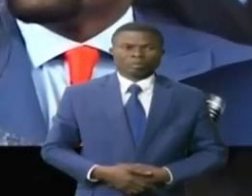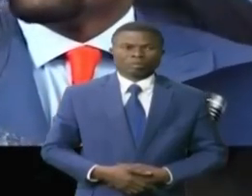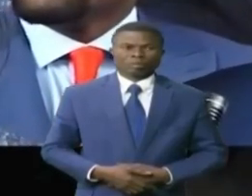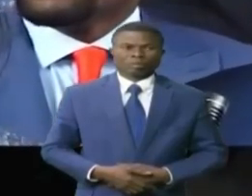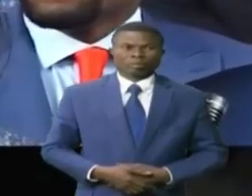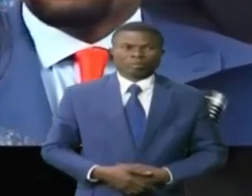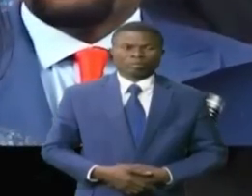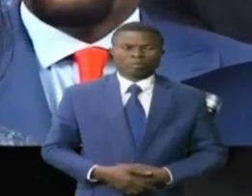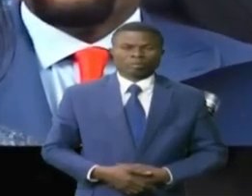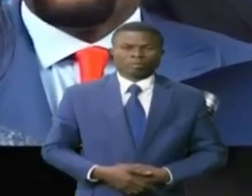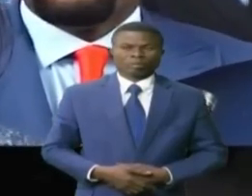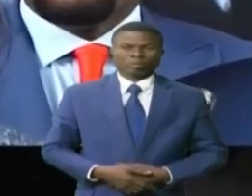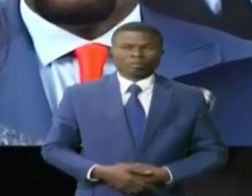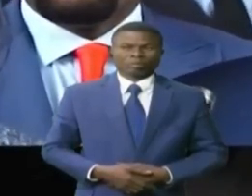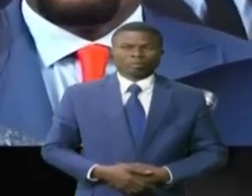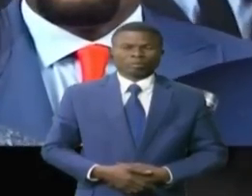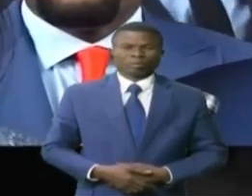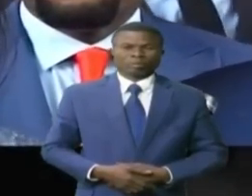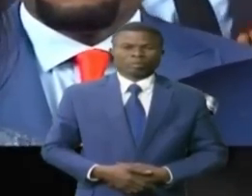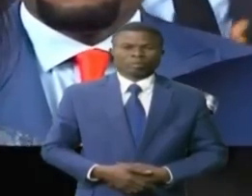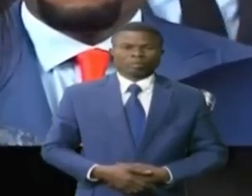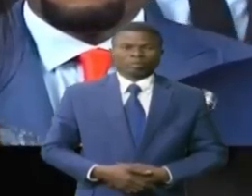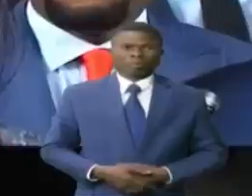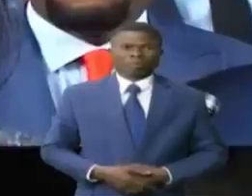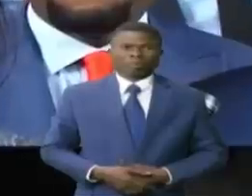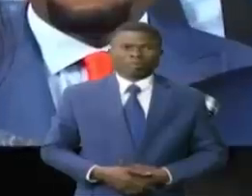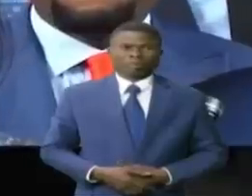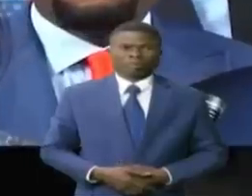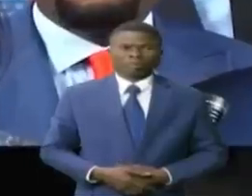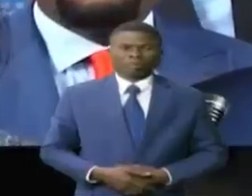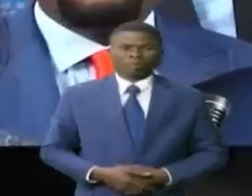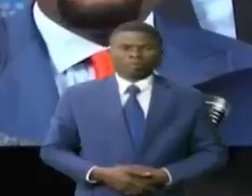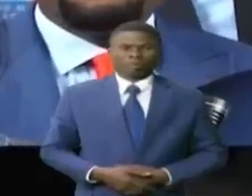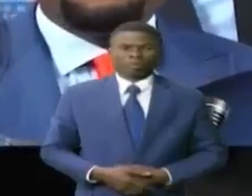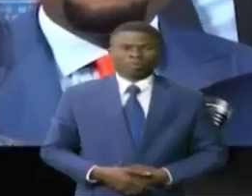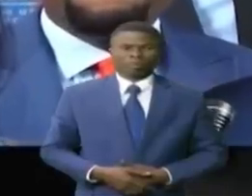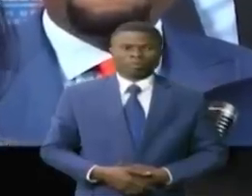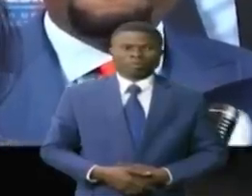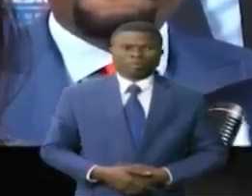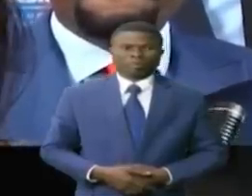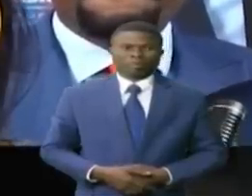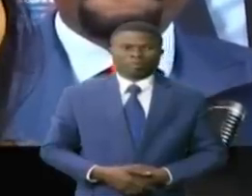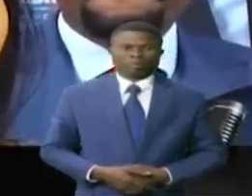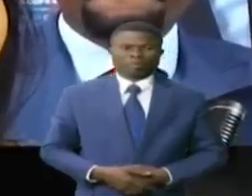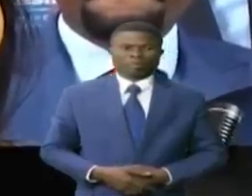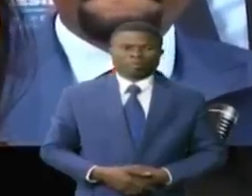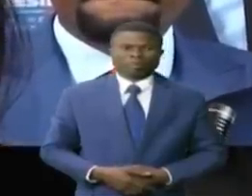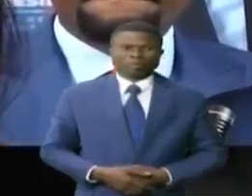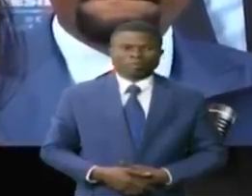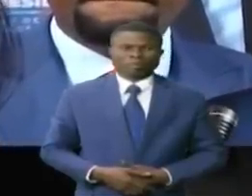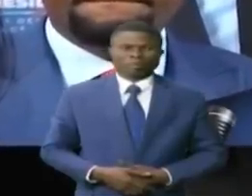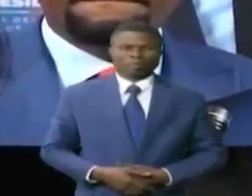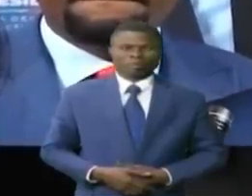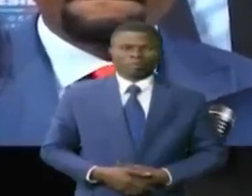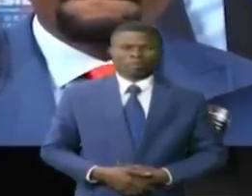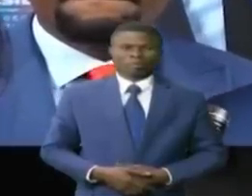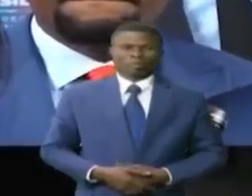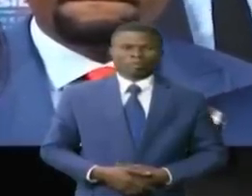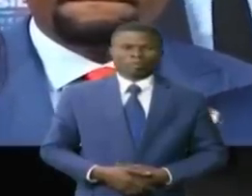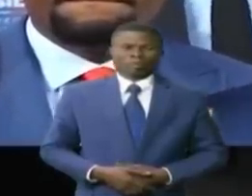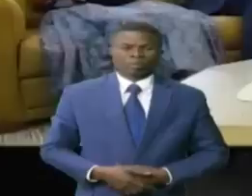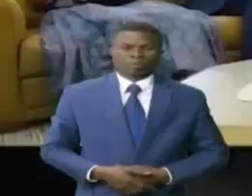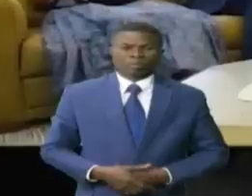nationale, l'intégrité territoriale et réaffirmer l'indépendance de la RDC. Entre-temps aussi, utiliser